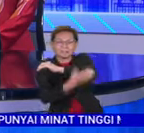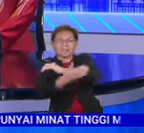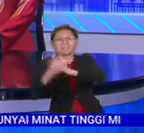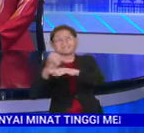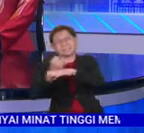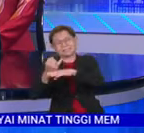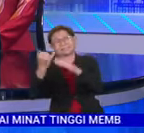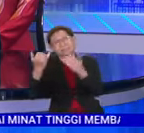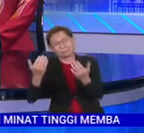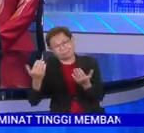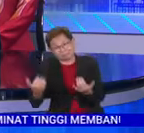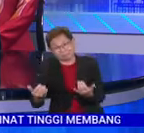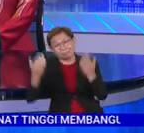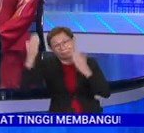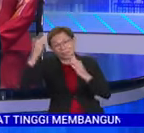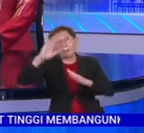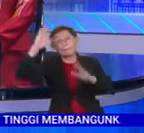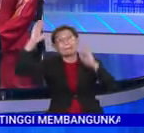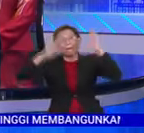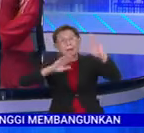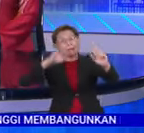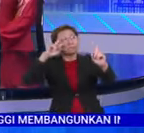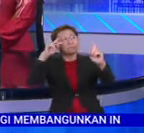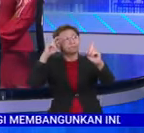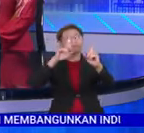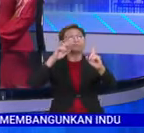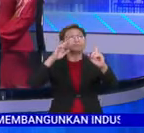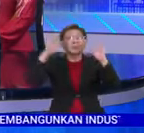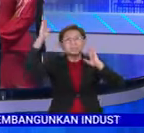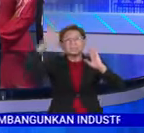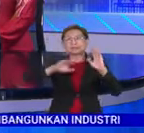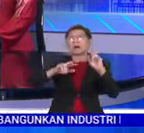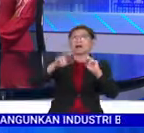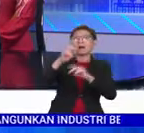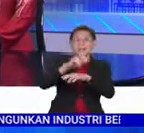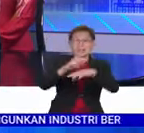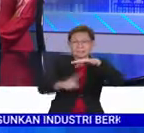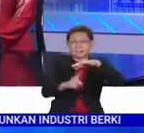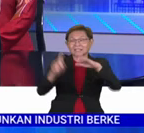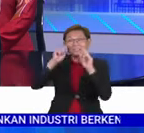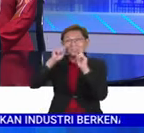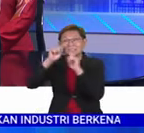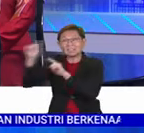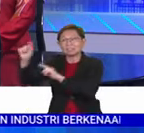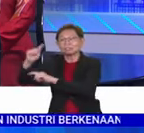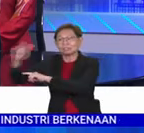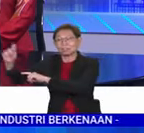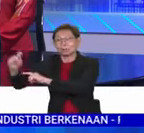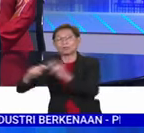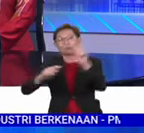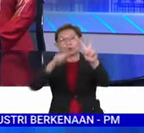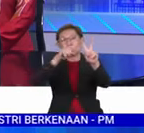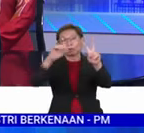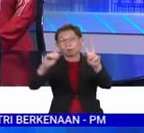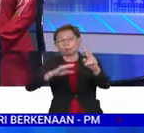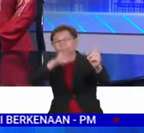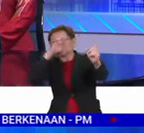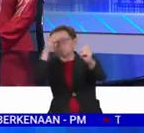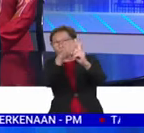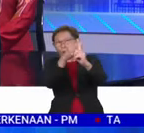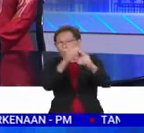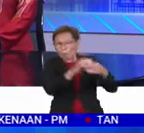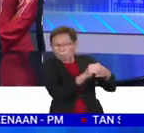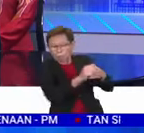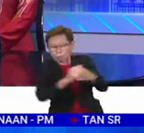perindustrian. Justru negara meletakkan Dasar Pandang Ketimur 2.0 sebagai sasaran untuk memacu ke